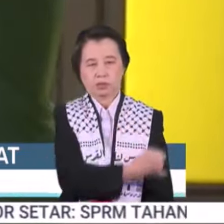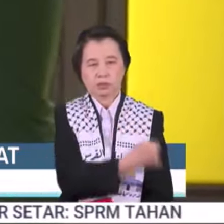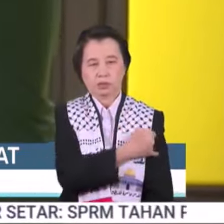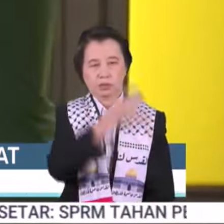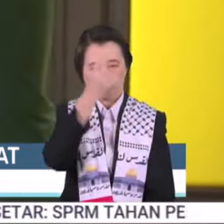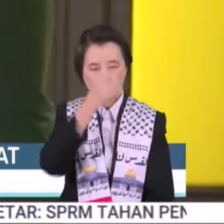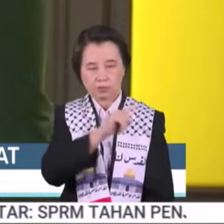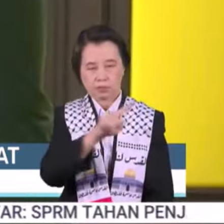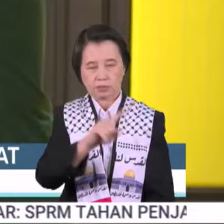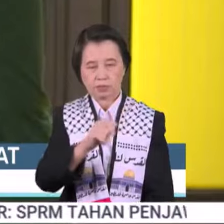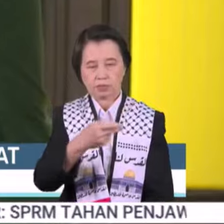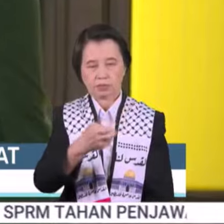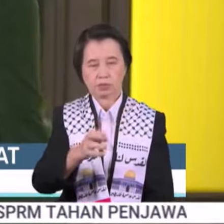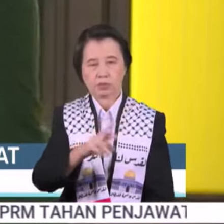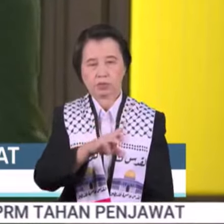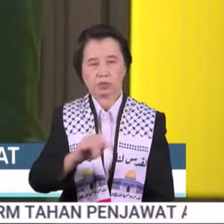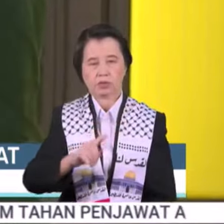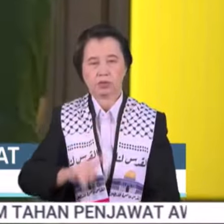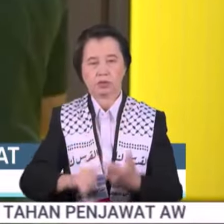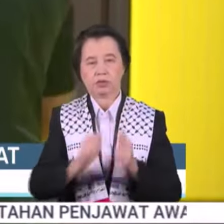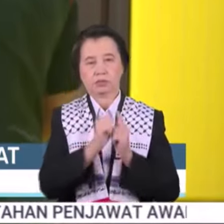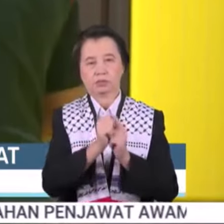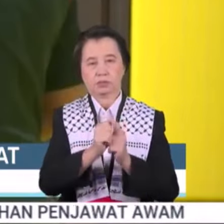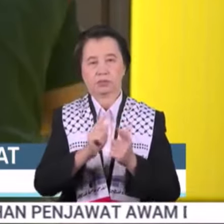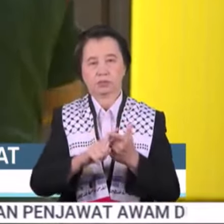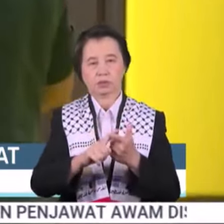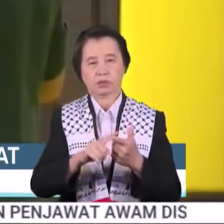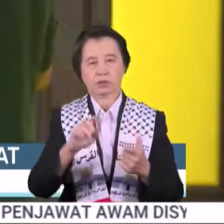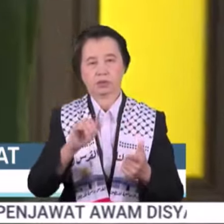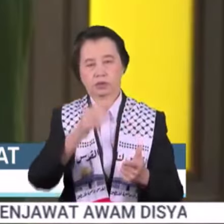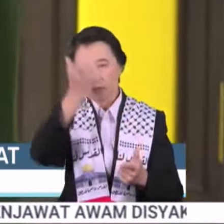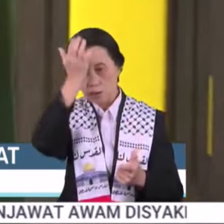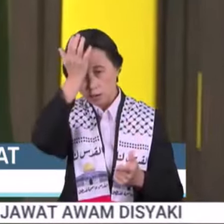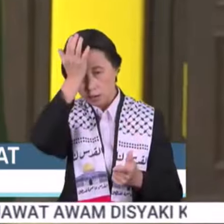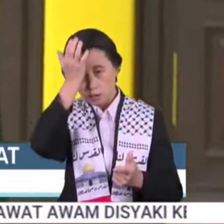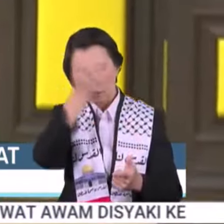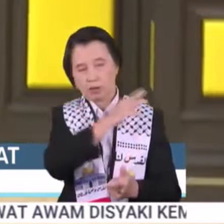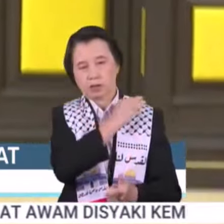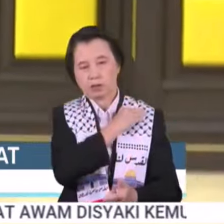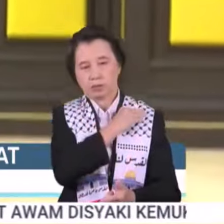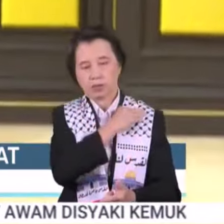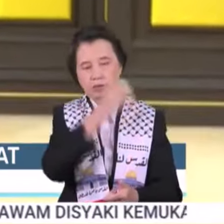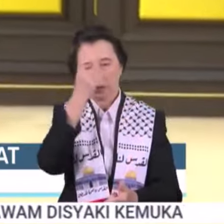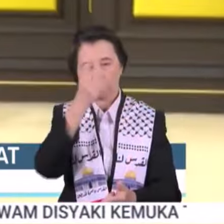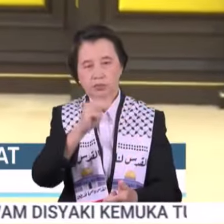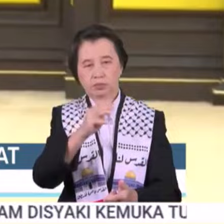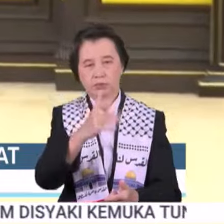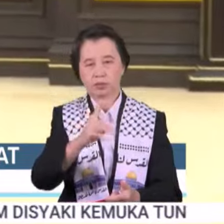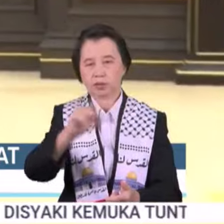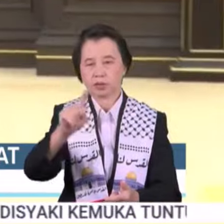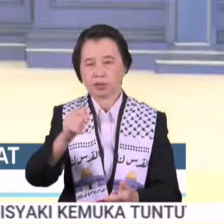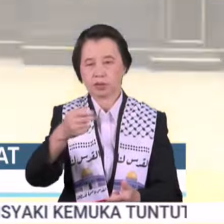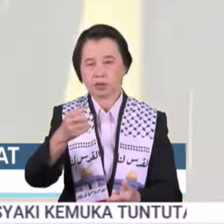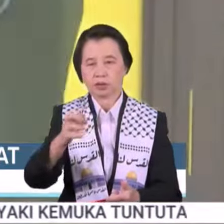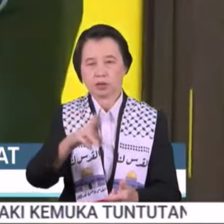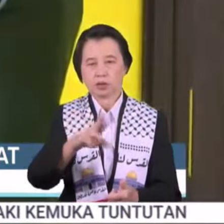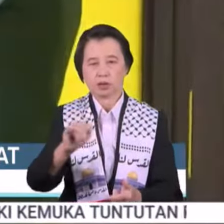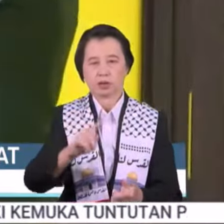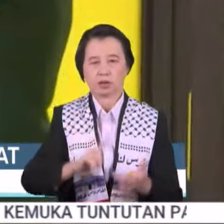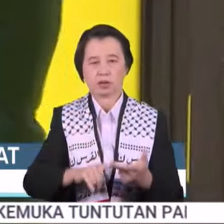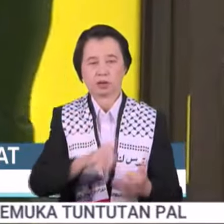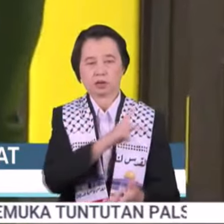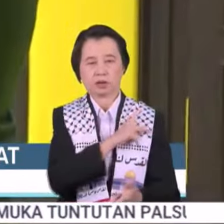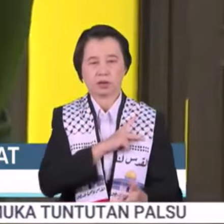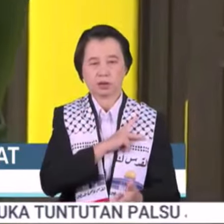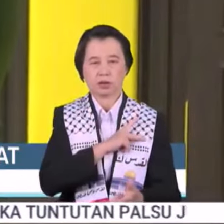Datuk Zahari Mohamad Arifin juruiring yang di-pertuan agong Major jeneral Datuk Mohamad Zahari Yahya dan ketua